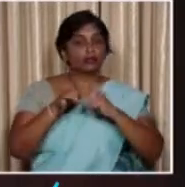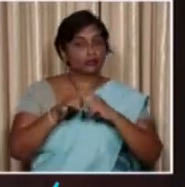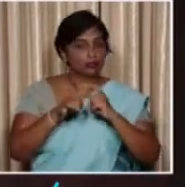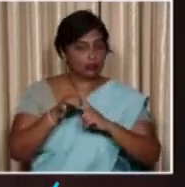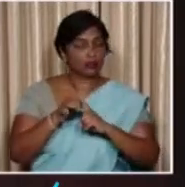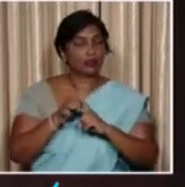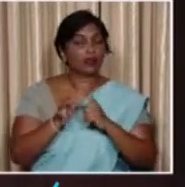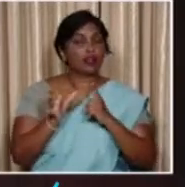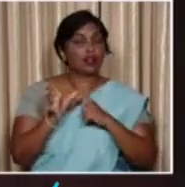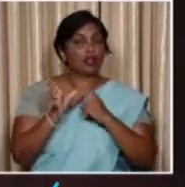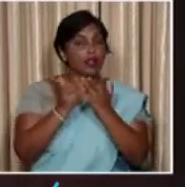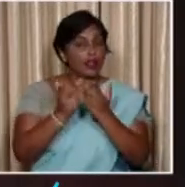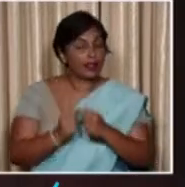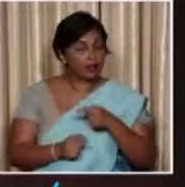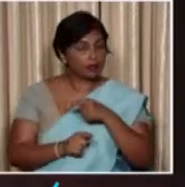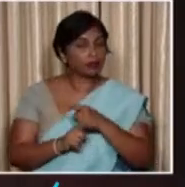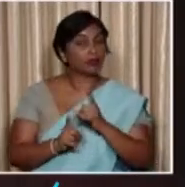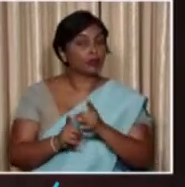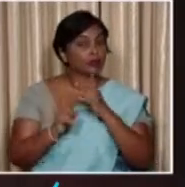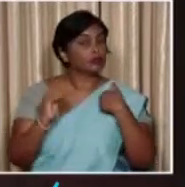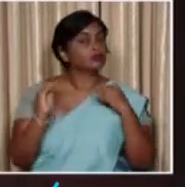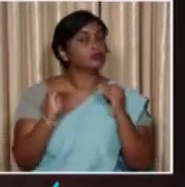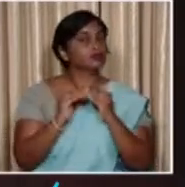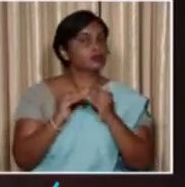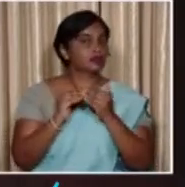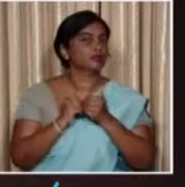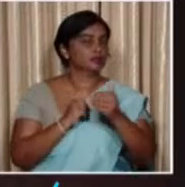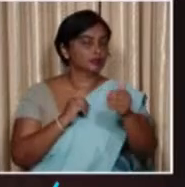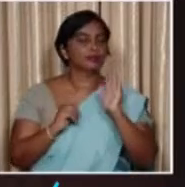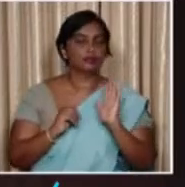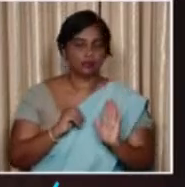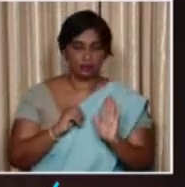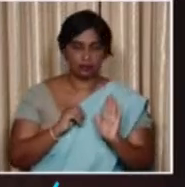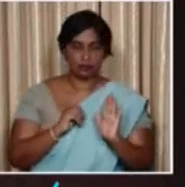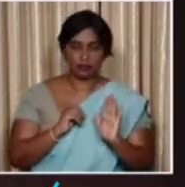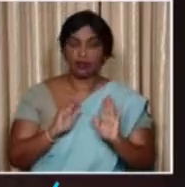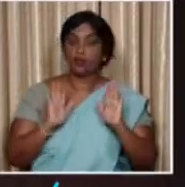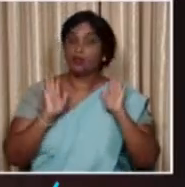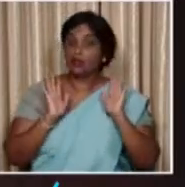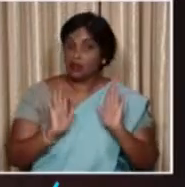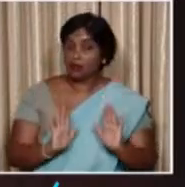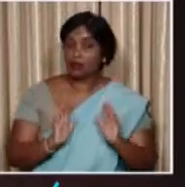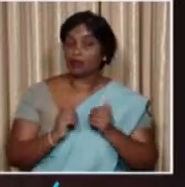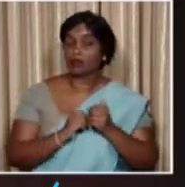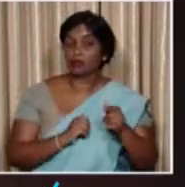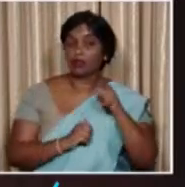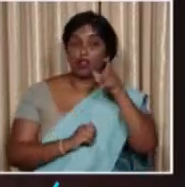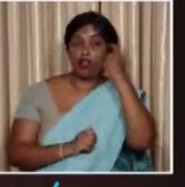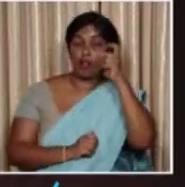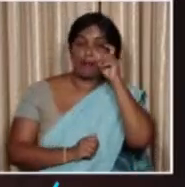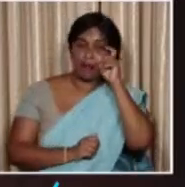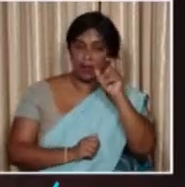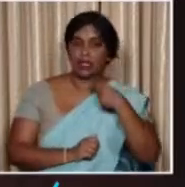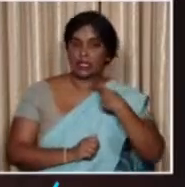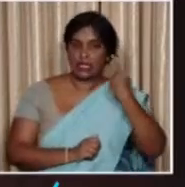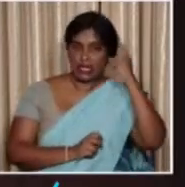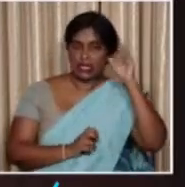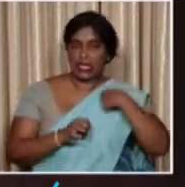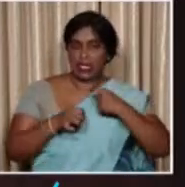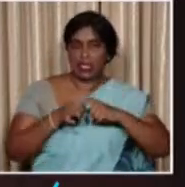ඒ කියන්නේ විගණකාධිපතිගේ ක්‍රියාවලියට සමපාතව ක්‍රියාත්මක කරන්න කියලා. හැබැයි මොකද වුනේ ඔබතුමා හොයලා බලන්න ඊයේ මම ඕක